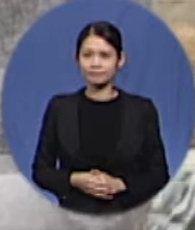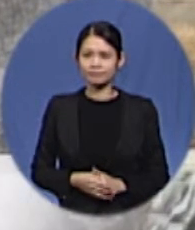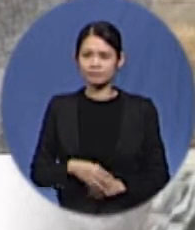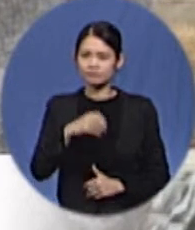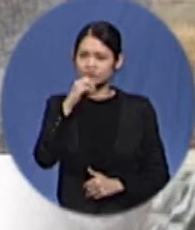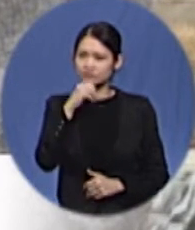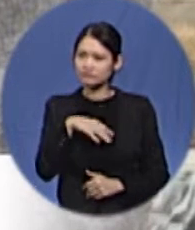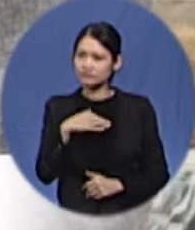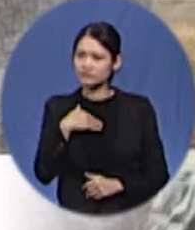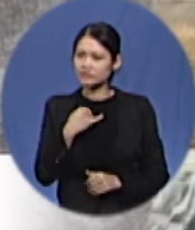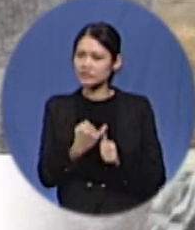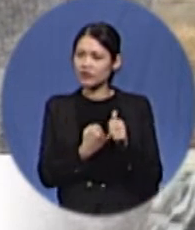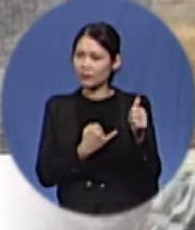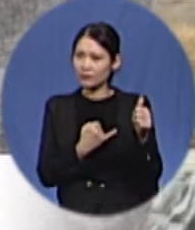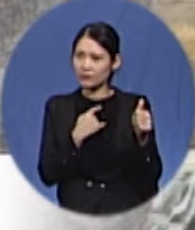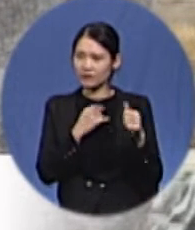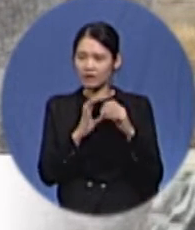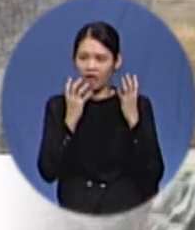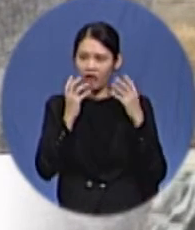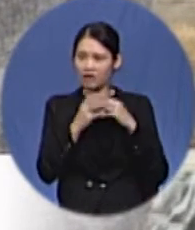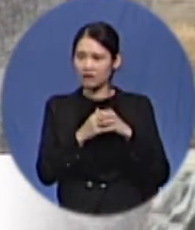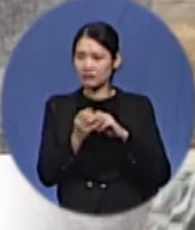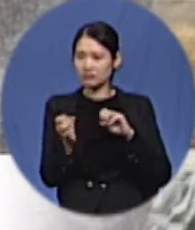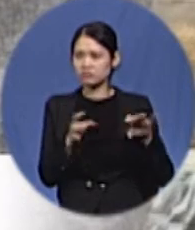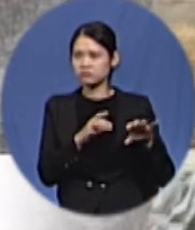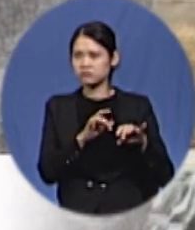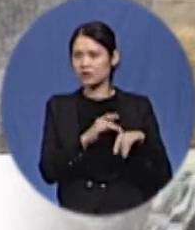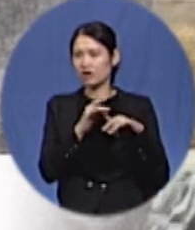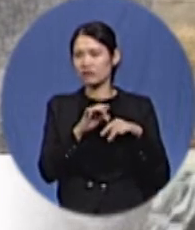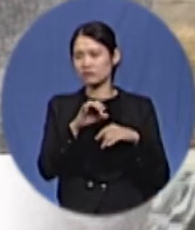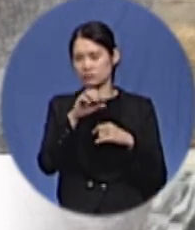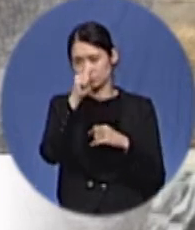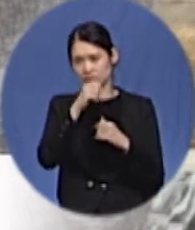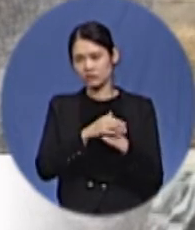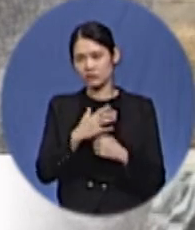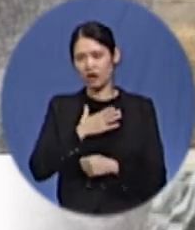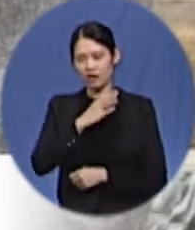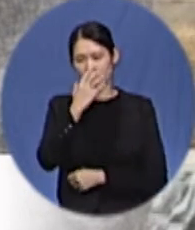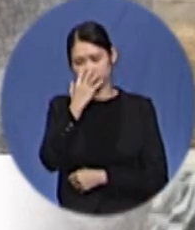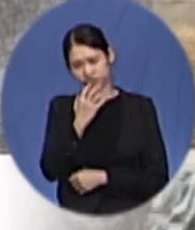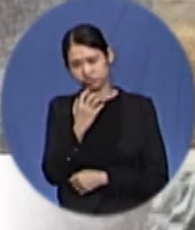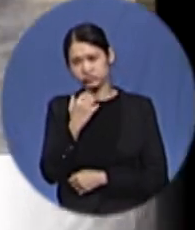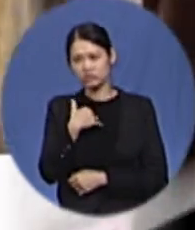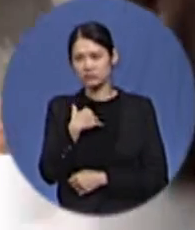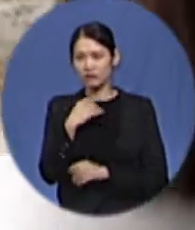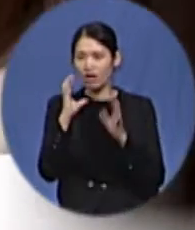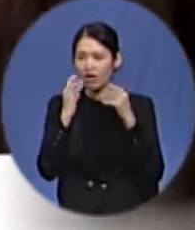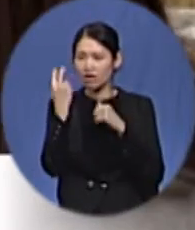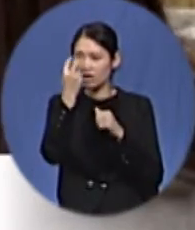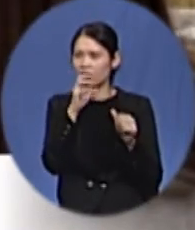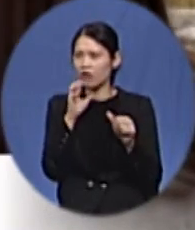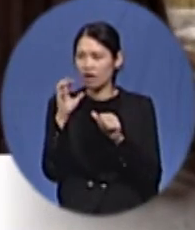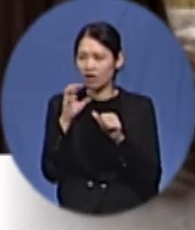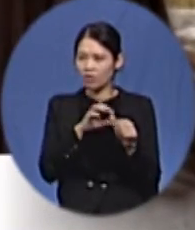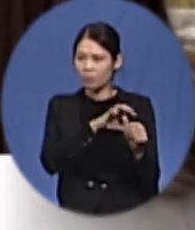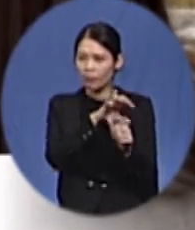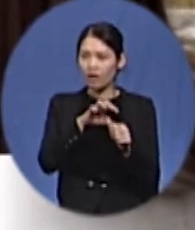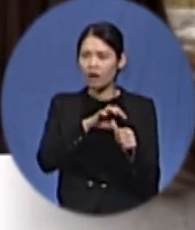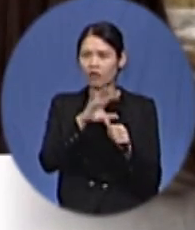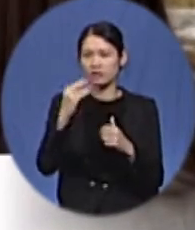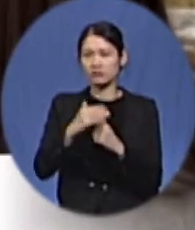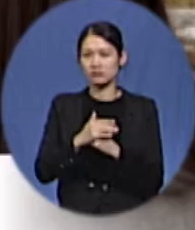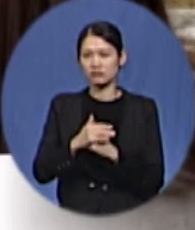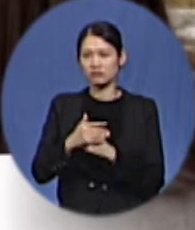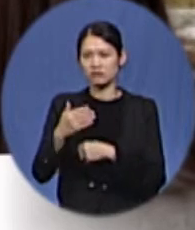그냥 남편과 아이가 없어졌으면 좋겠다. 난 이렇게 힘들고 우울한데 아이는 보살펴야 되는구나. 빈 벽을 보면서